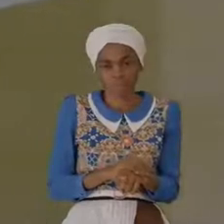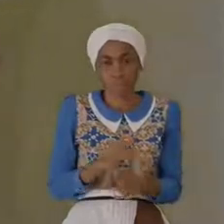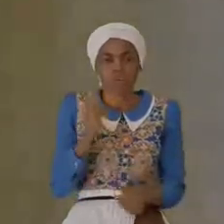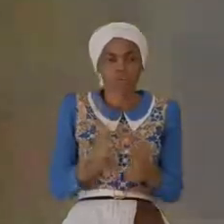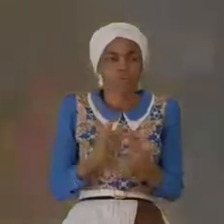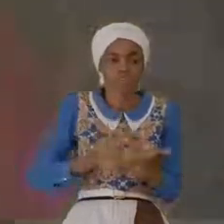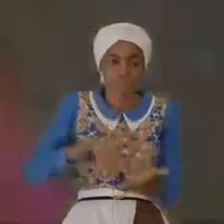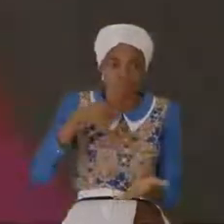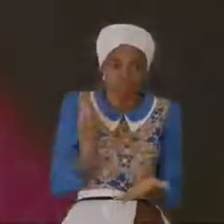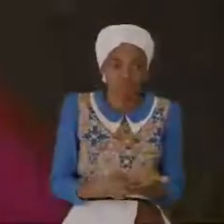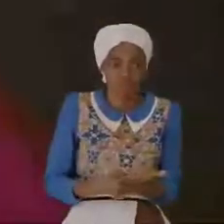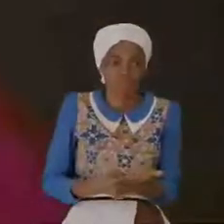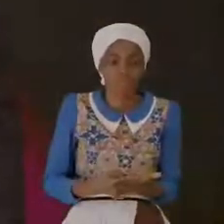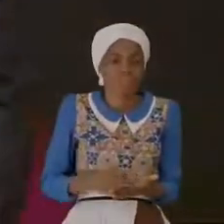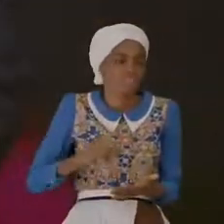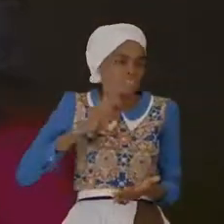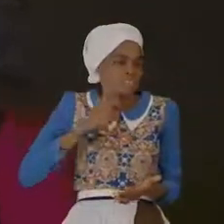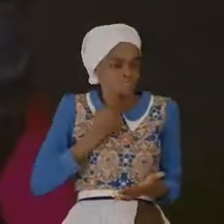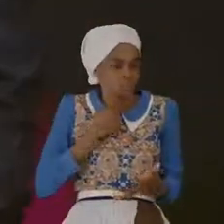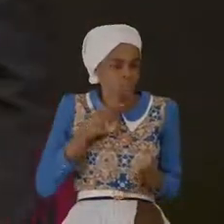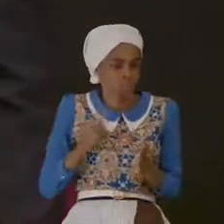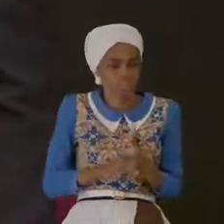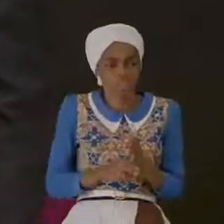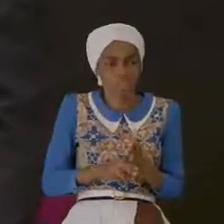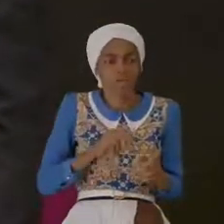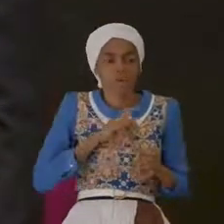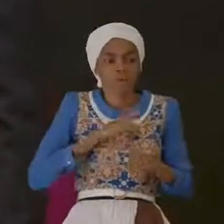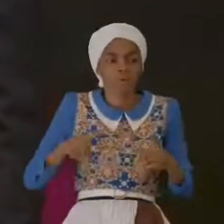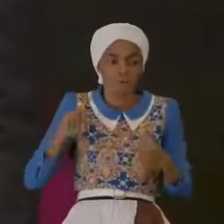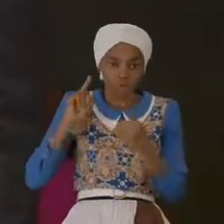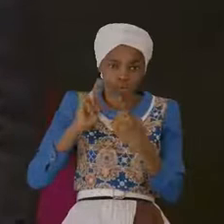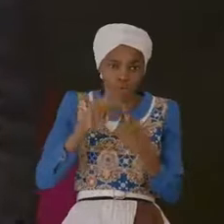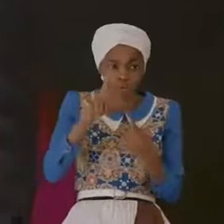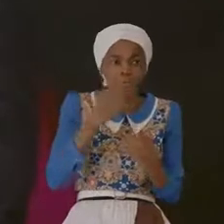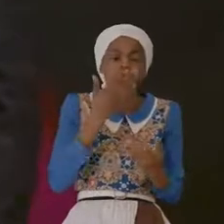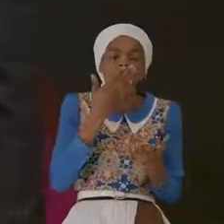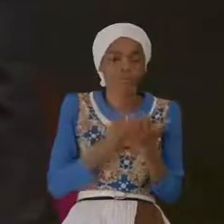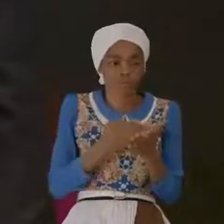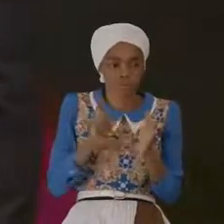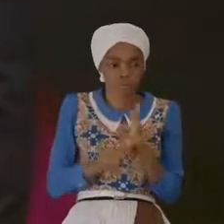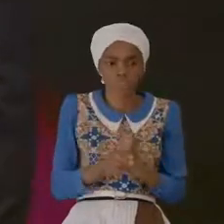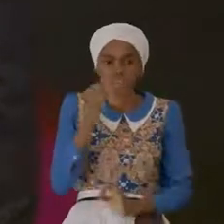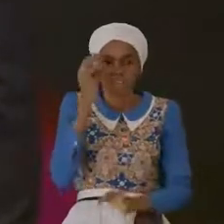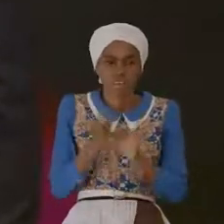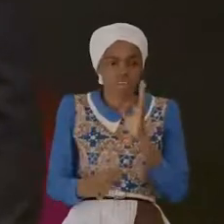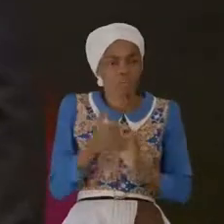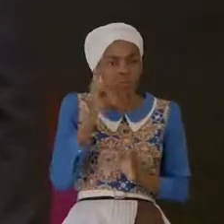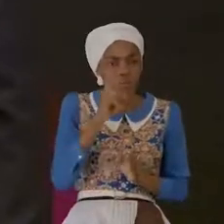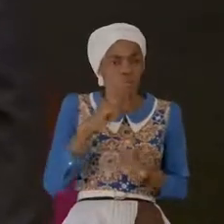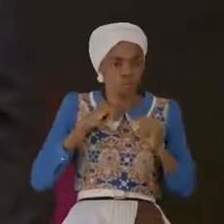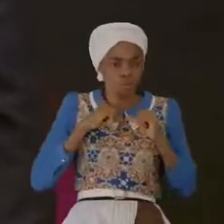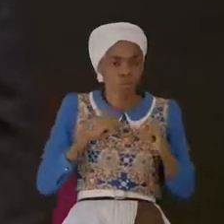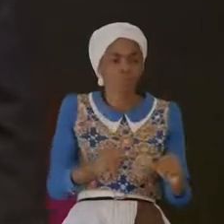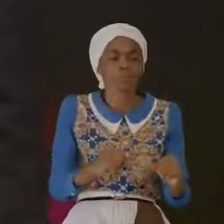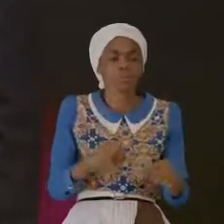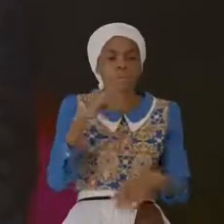tombés. Et bonté de Dieu envers toi, si tu demeures